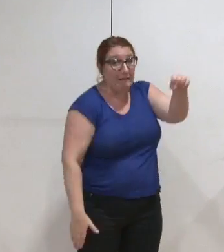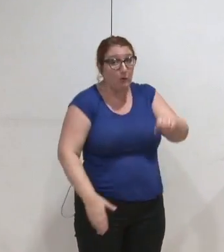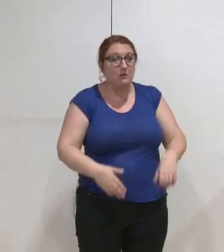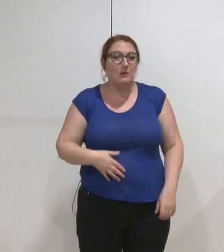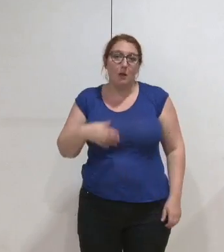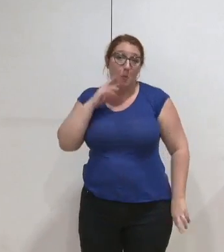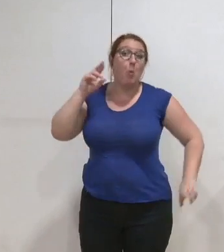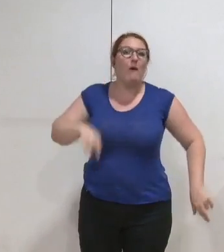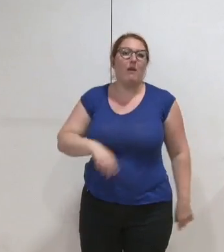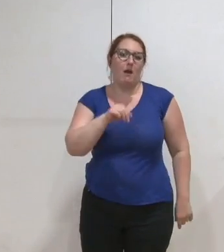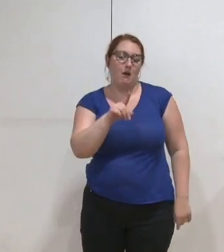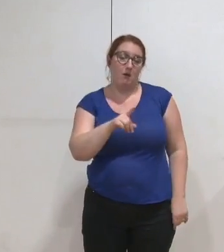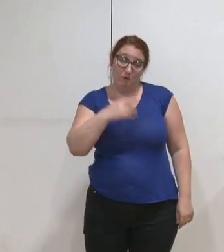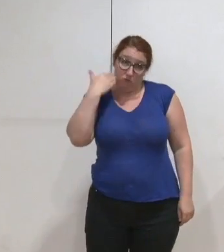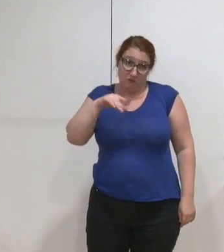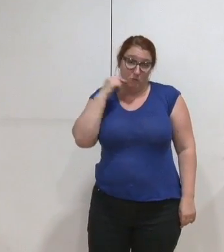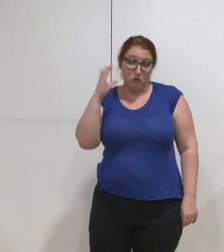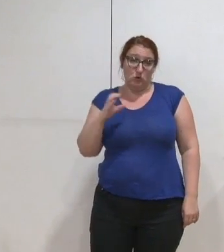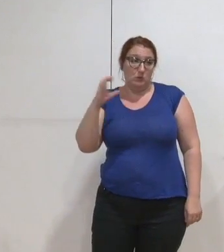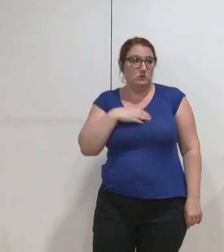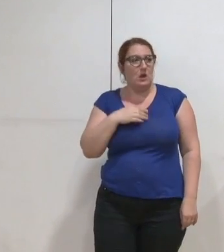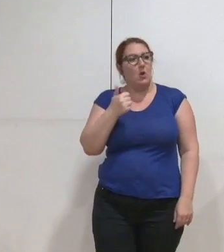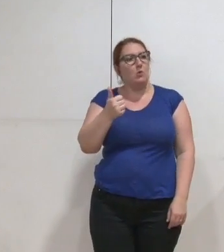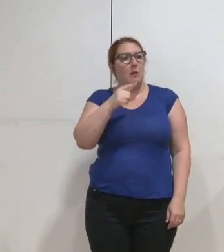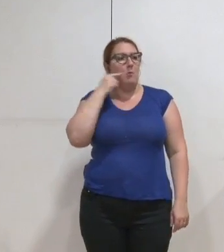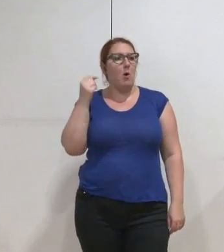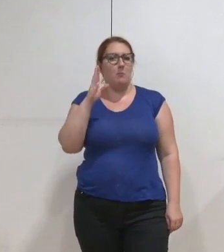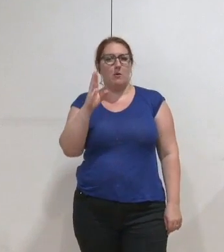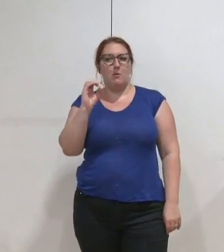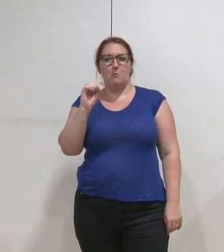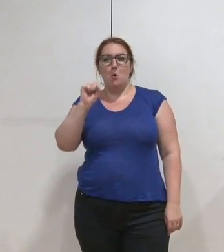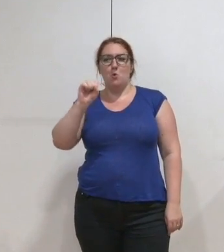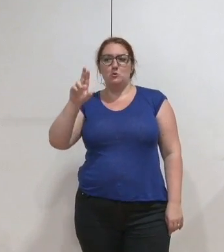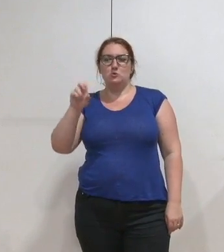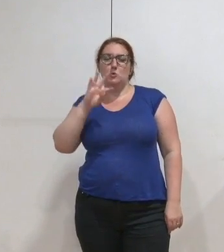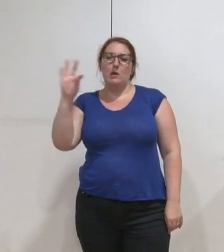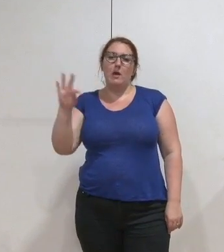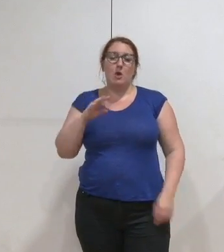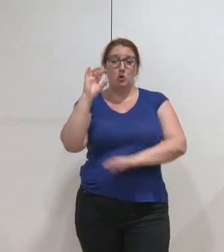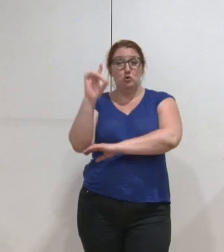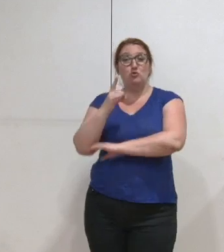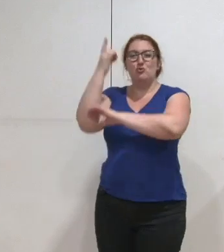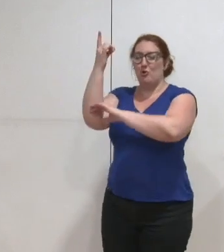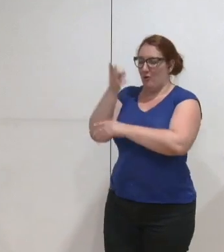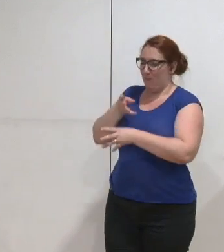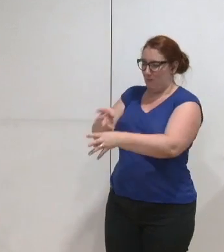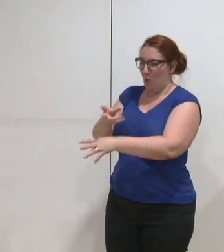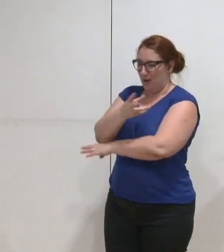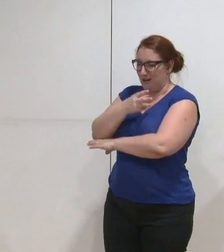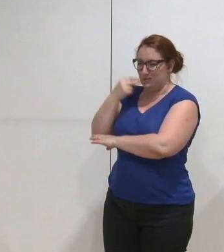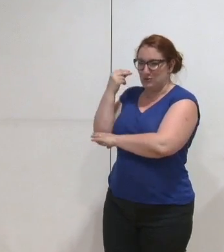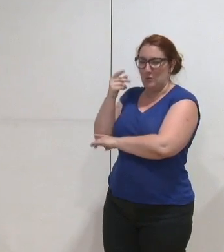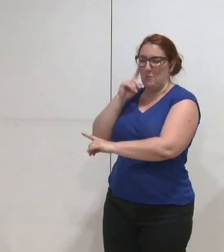disait Buet comme le disait Buet Dieu se rit des hommes qui détestent les événements dont ils chérissent les